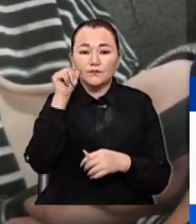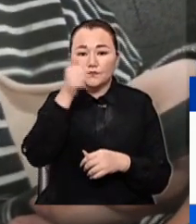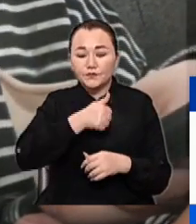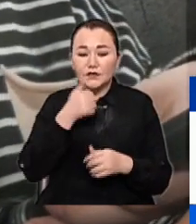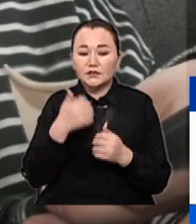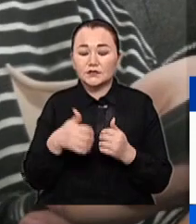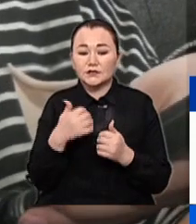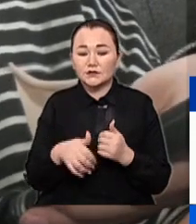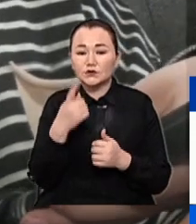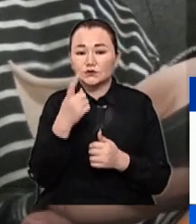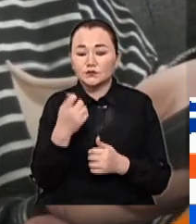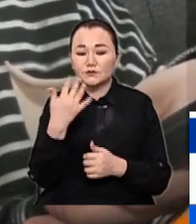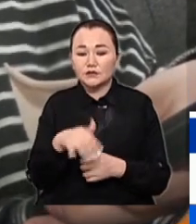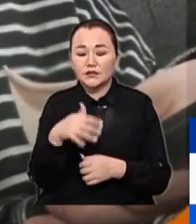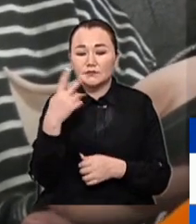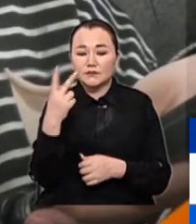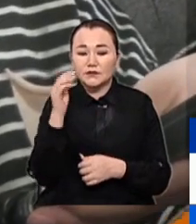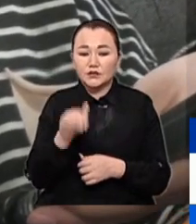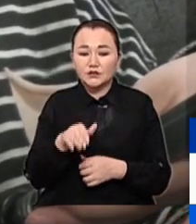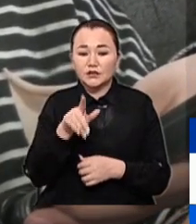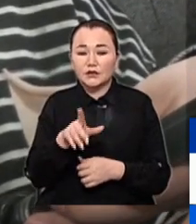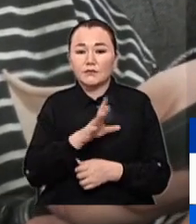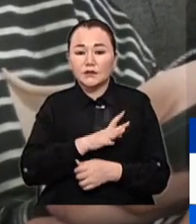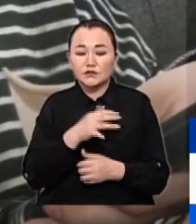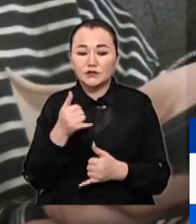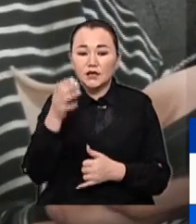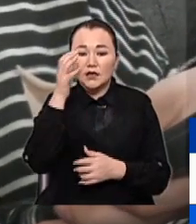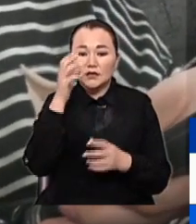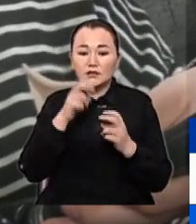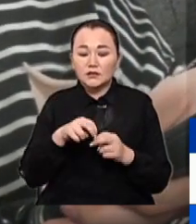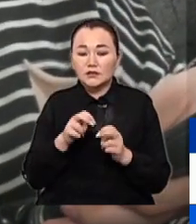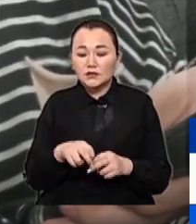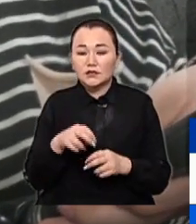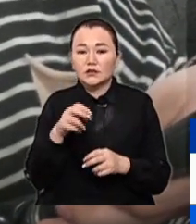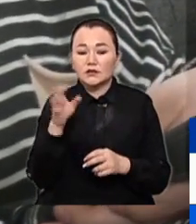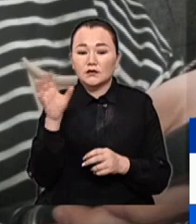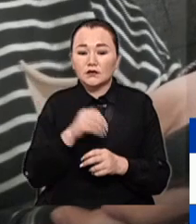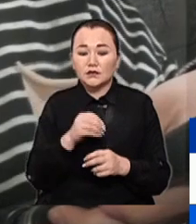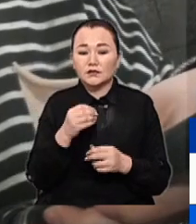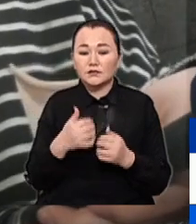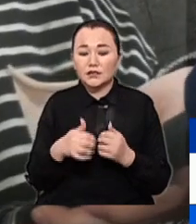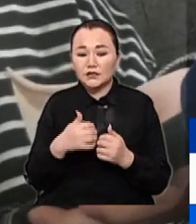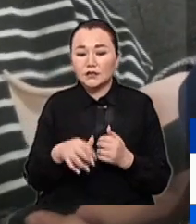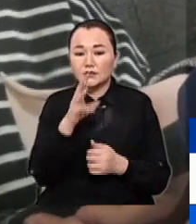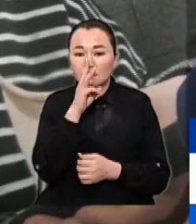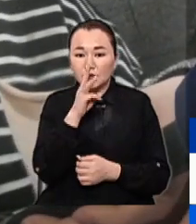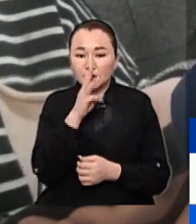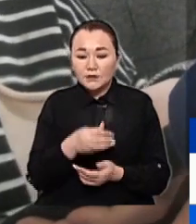орта есеппен 152 мың теңге болған тұғын. Біздің ғылыми зерттеу қызметкерлердің орта